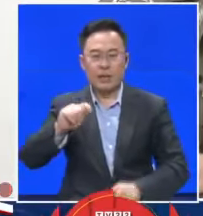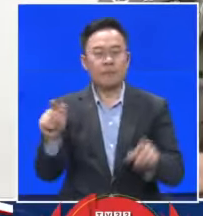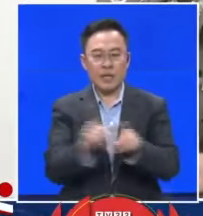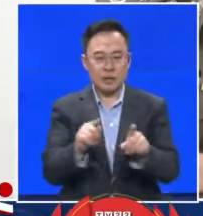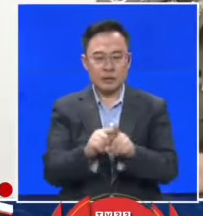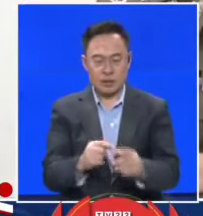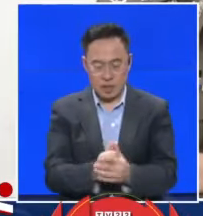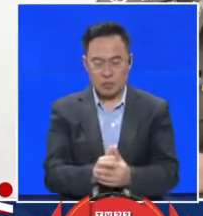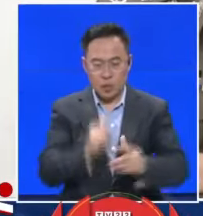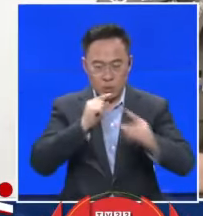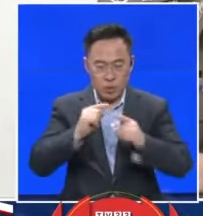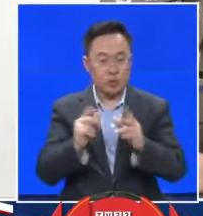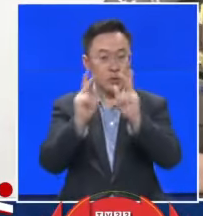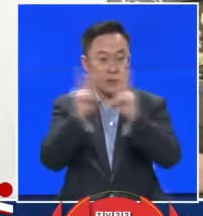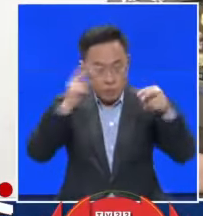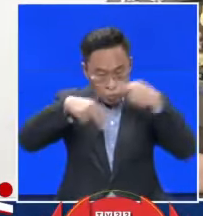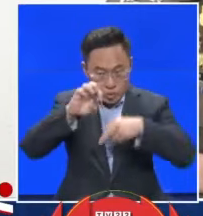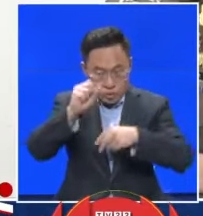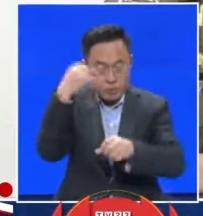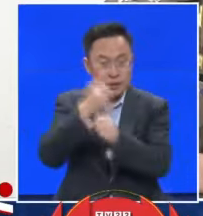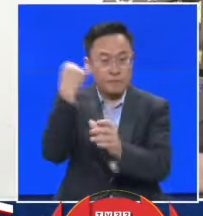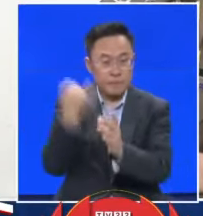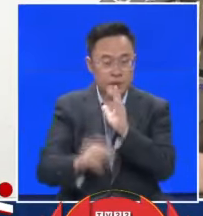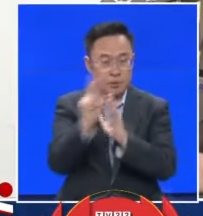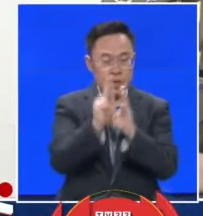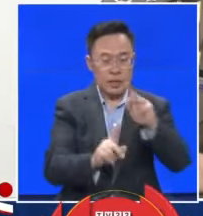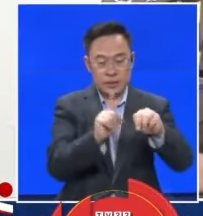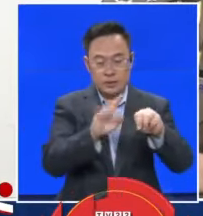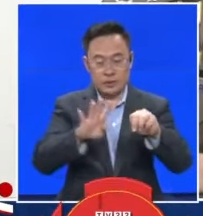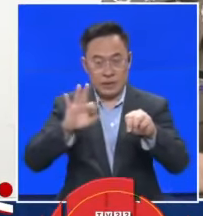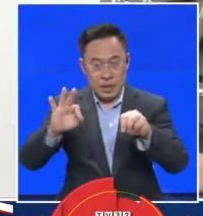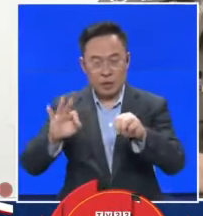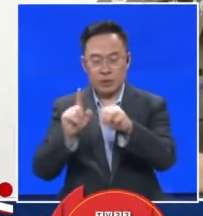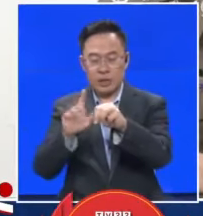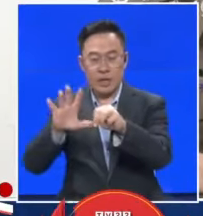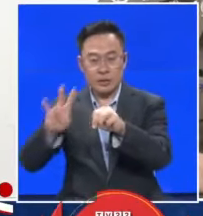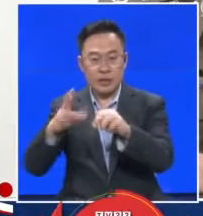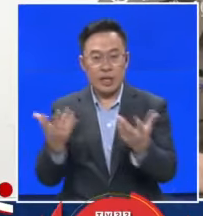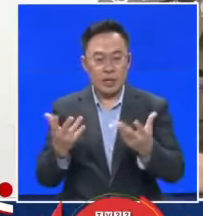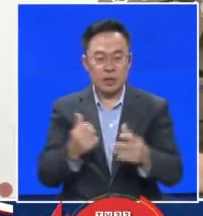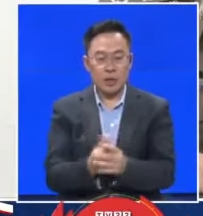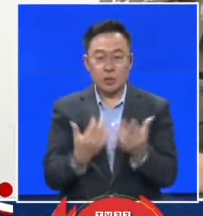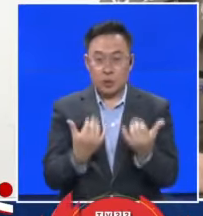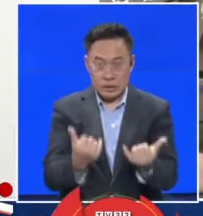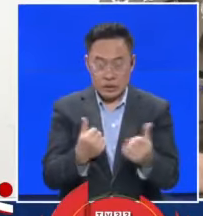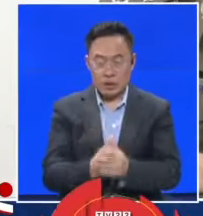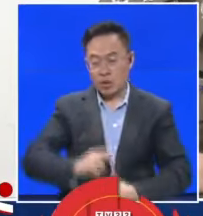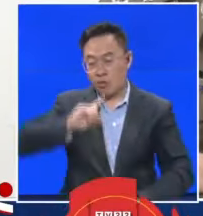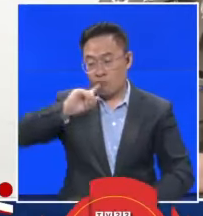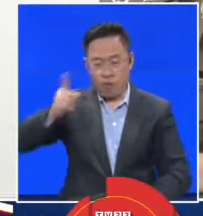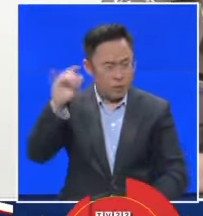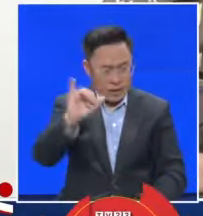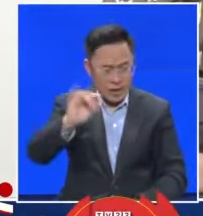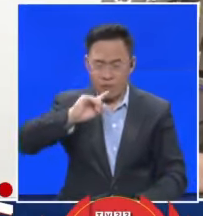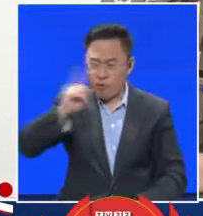ของการตั้งกรรมการตรวจสอบข้อเท็จจริงเรื่องข้อกล่าวหามาตรา149กับ157อันนี้บอกว่ารองผบ.ตร.ยังไม่ได้ถูกดำเนินคดีนะเมื่อกี้ก็บอกแล้วน